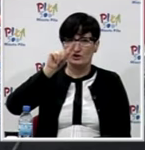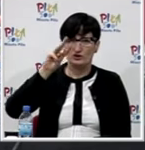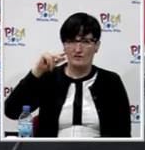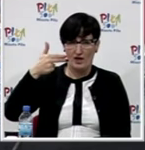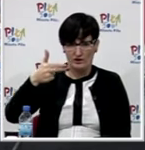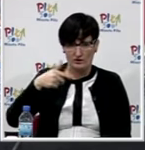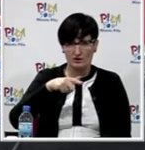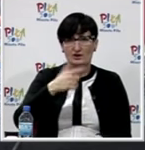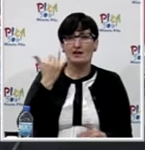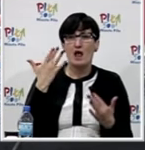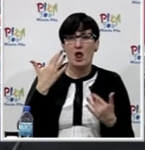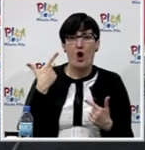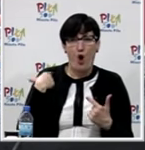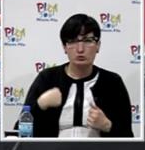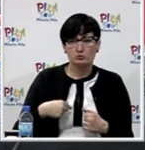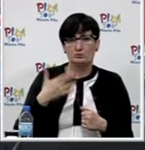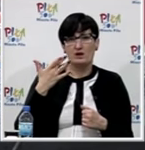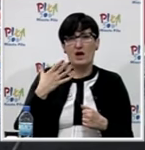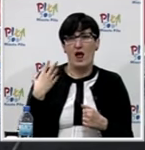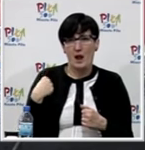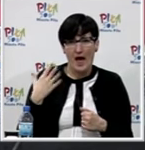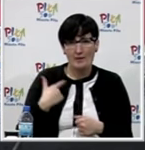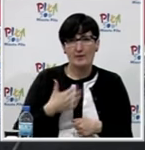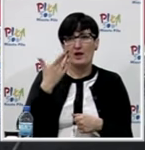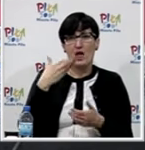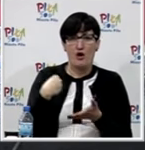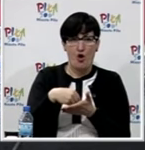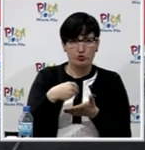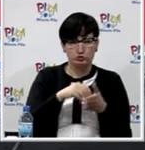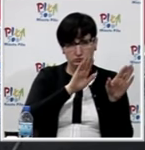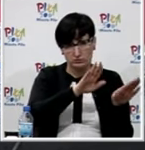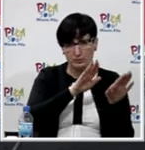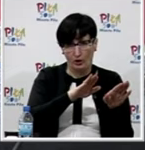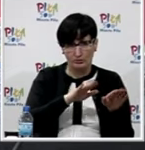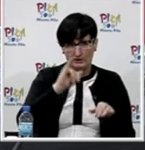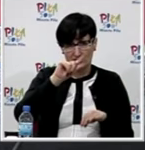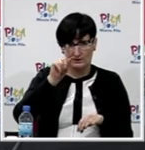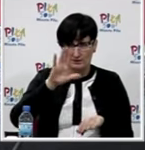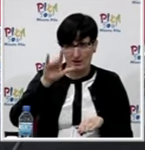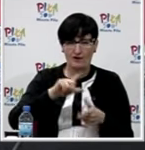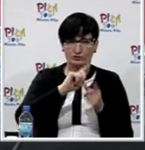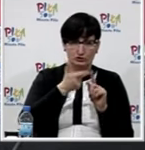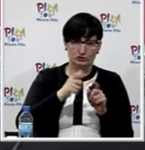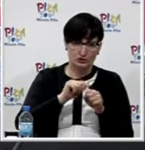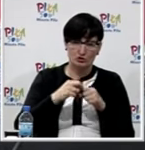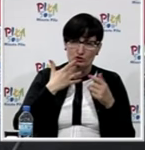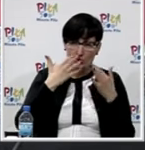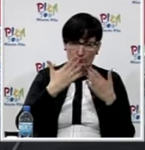tam osób były, jaki wiek, ile kosztuje pobyt, jakie formy tam są prowadzone, wszystko to zostało dokładnie